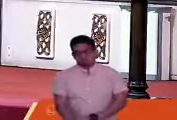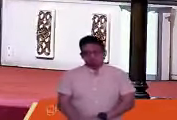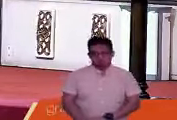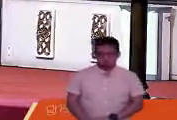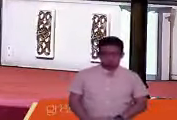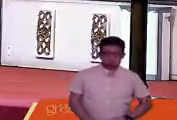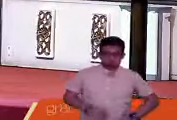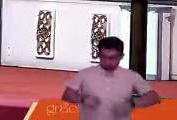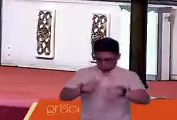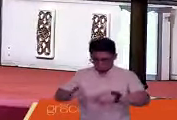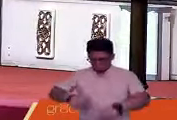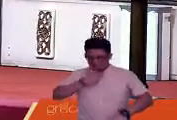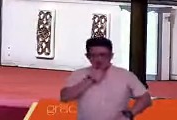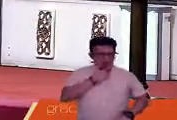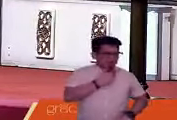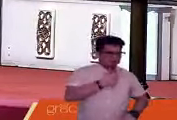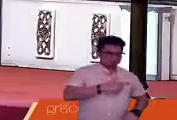Mukatawa mo, pero tinuod na.